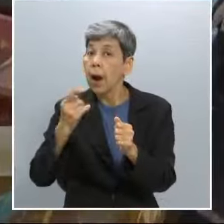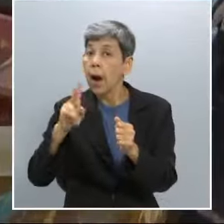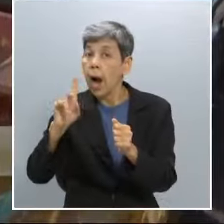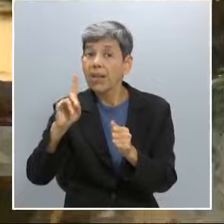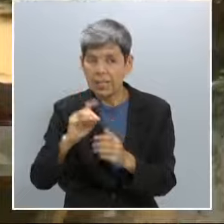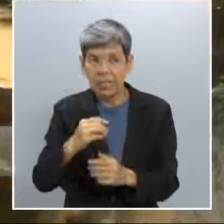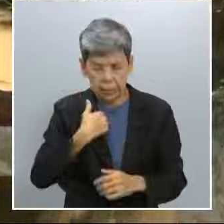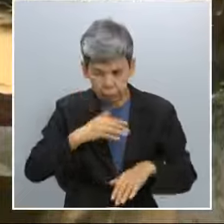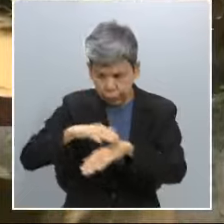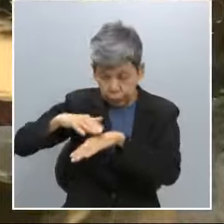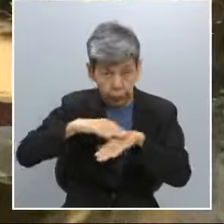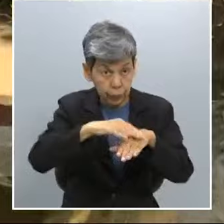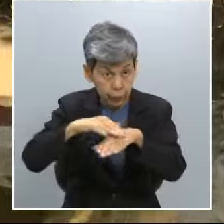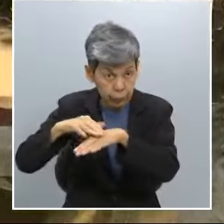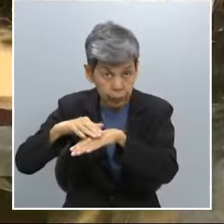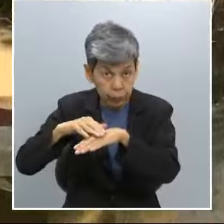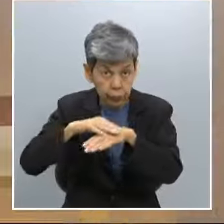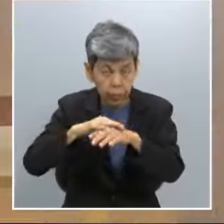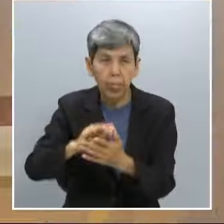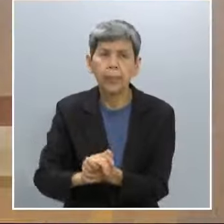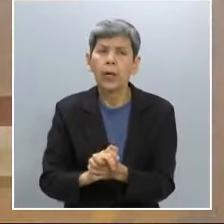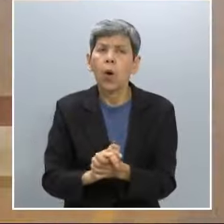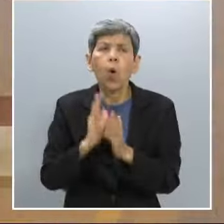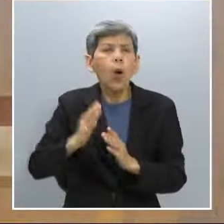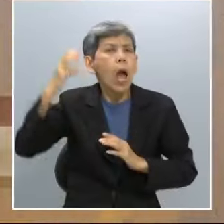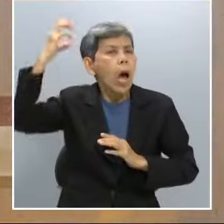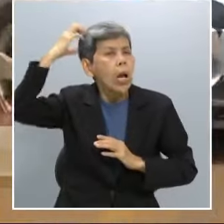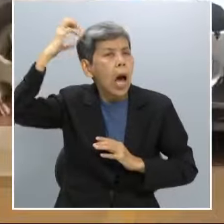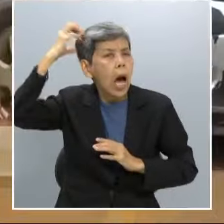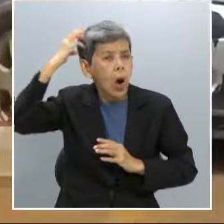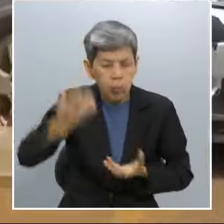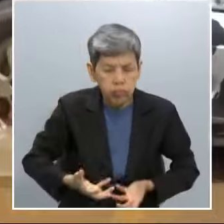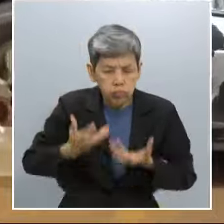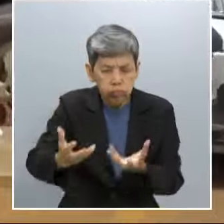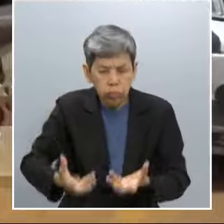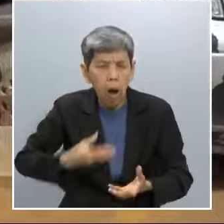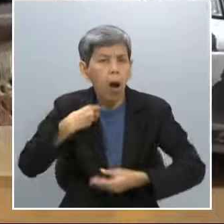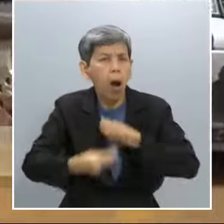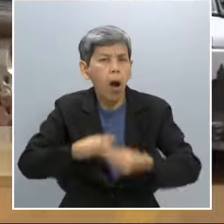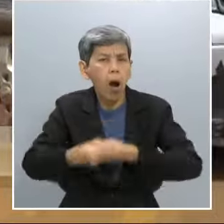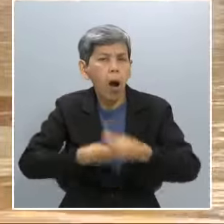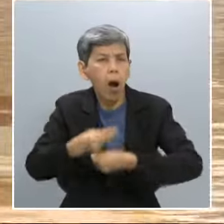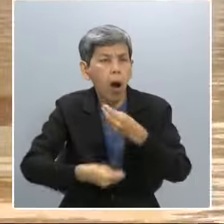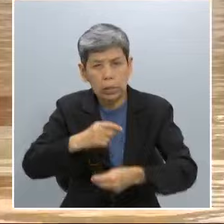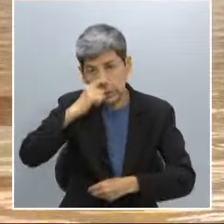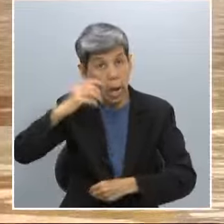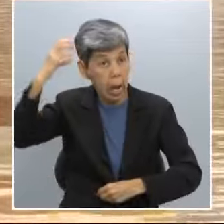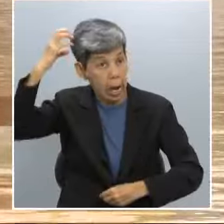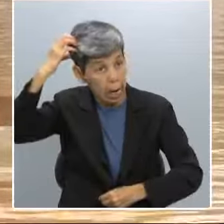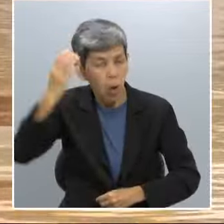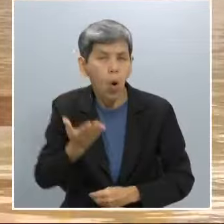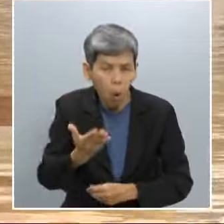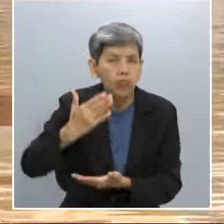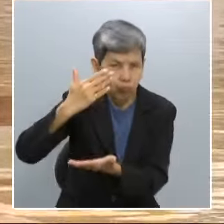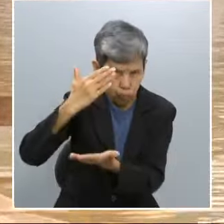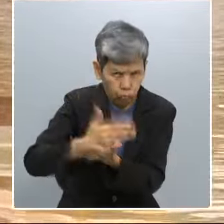สั่งการให้ชาวลาวที่จะนำสินค้าเข้ามาขายที่ตลาดในนัดไทยลาววันพรุ่งนี้ขอปิ